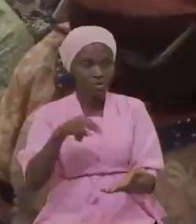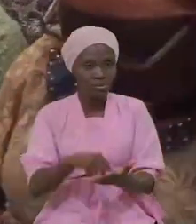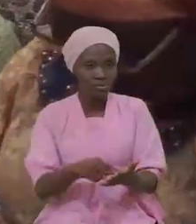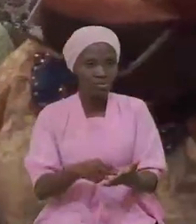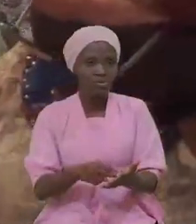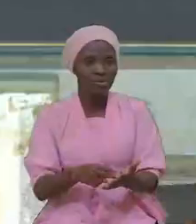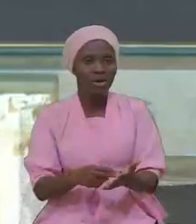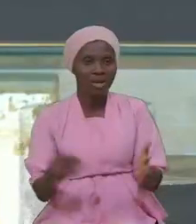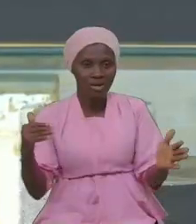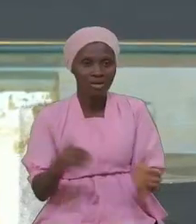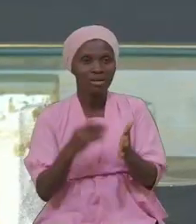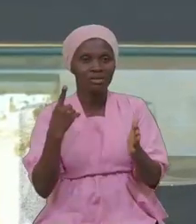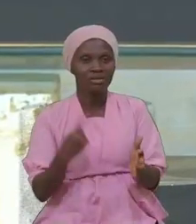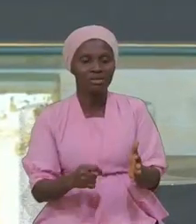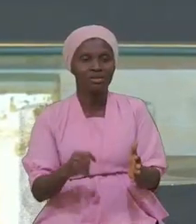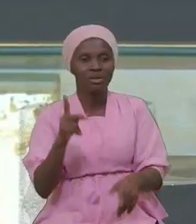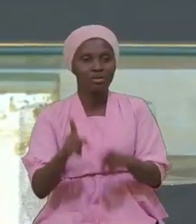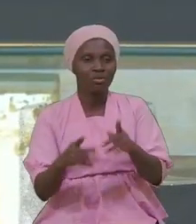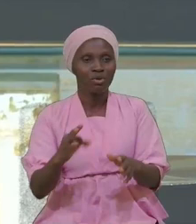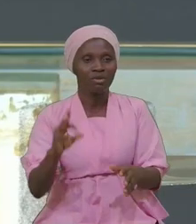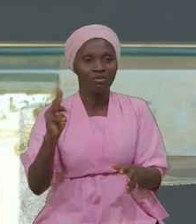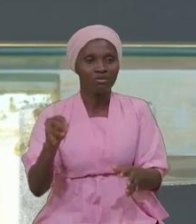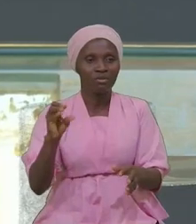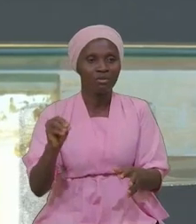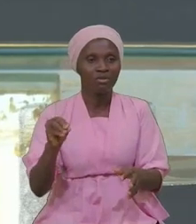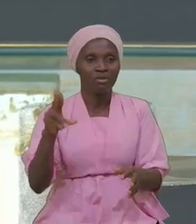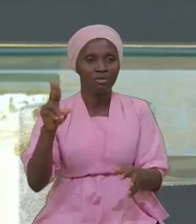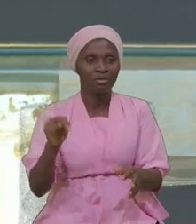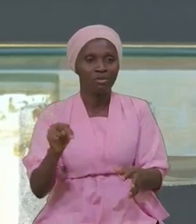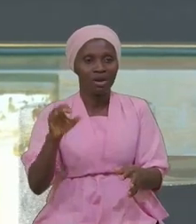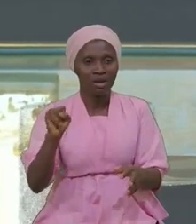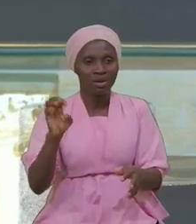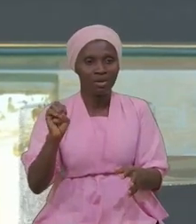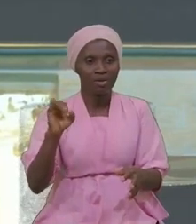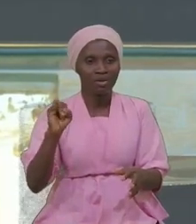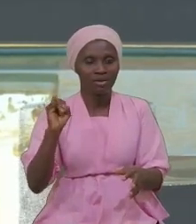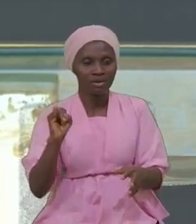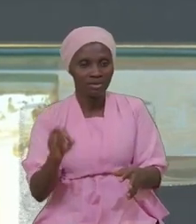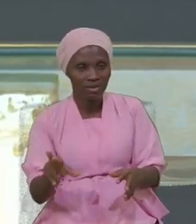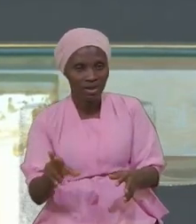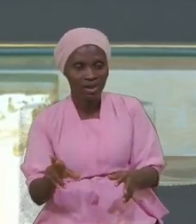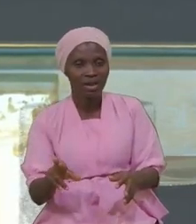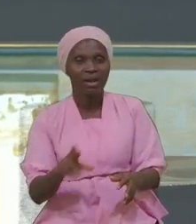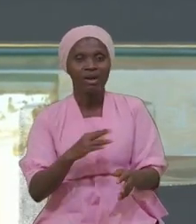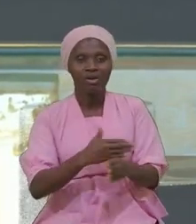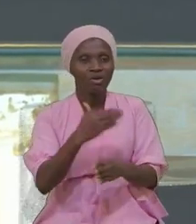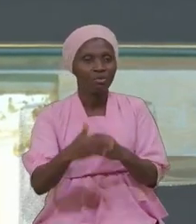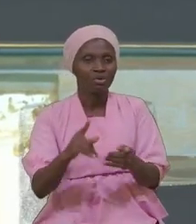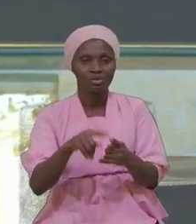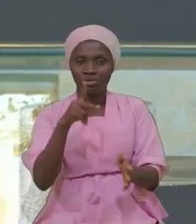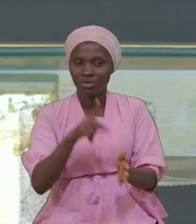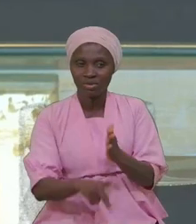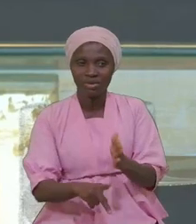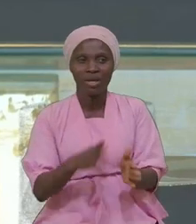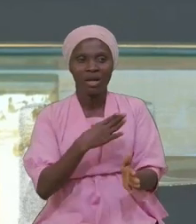dévouer par interdit et les exterminer. Et quand ils en furent finis avec les habitants de Séir,